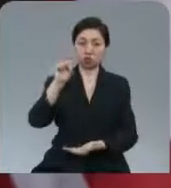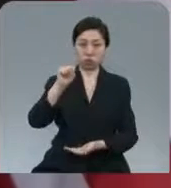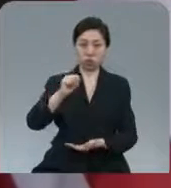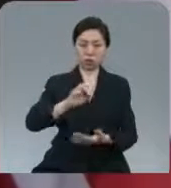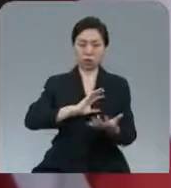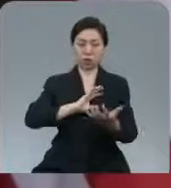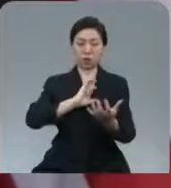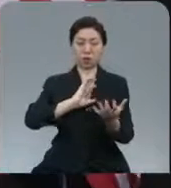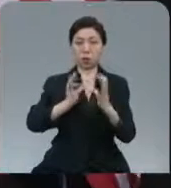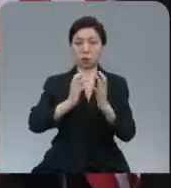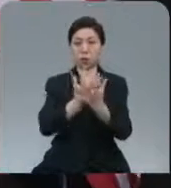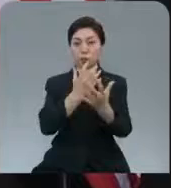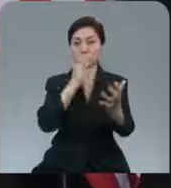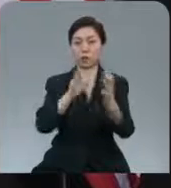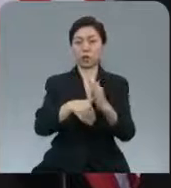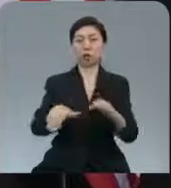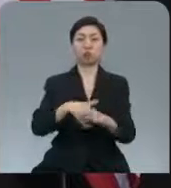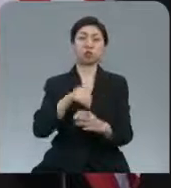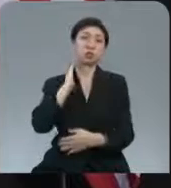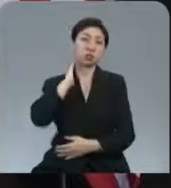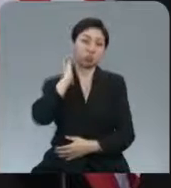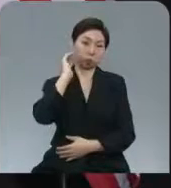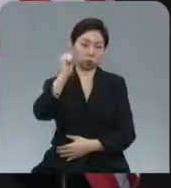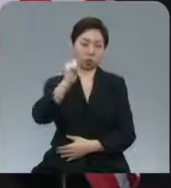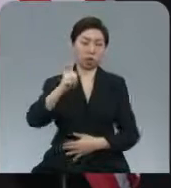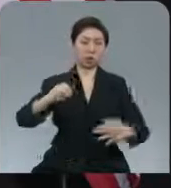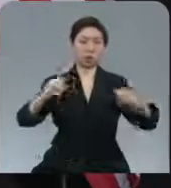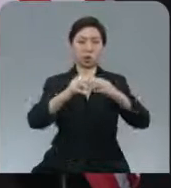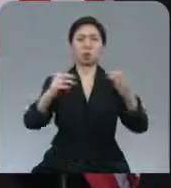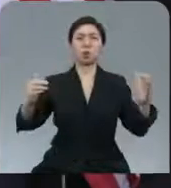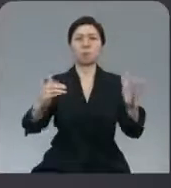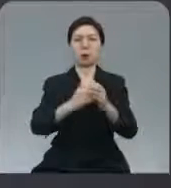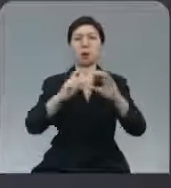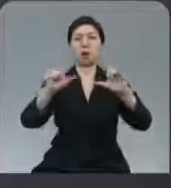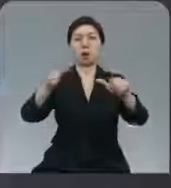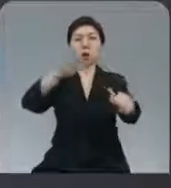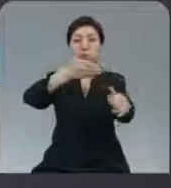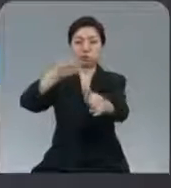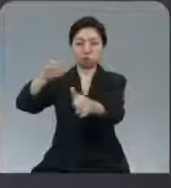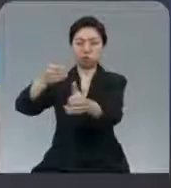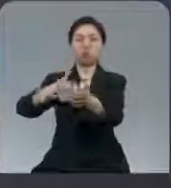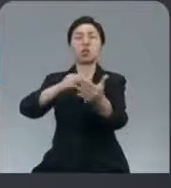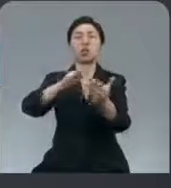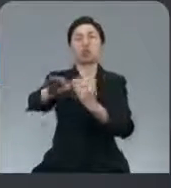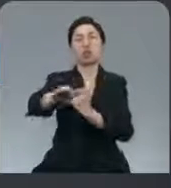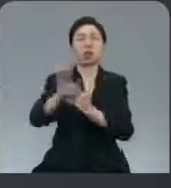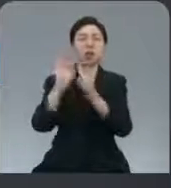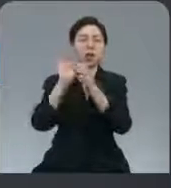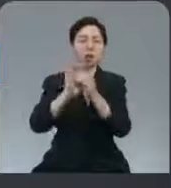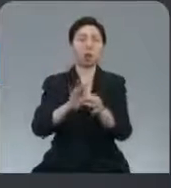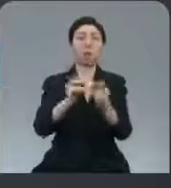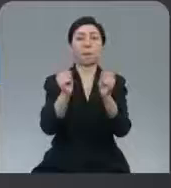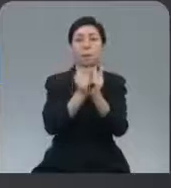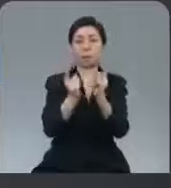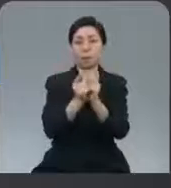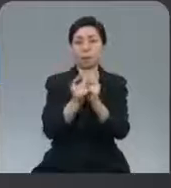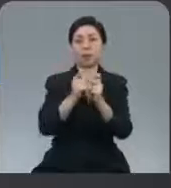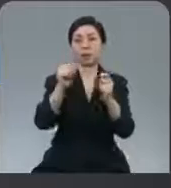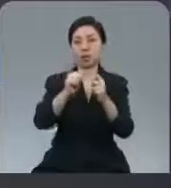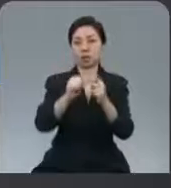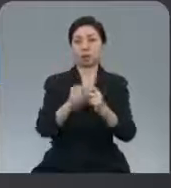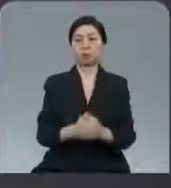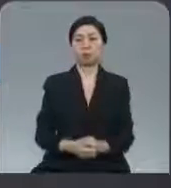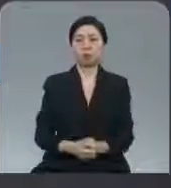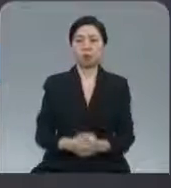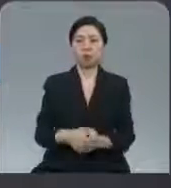Quốc và ASEAN đề xuất tuyên bố chấm dứt chiến tranh Triều Tiên tại Đại Hội đồng Liên Hợp Quốc vào tháng 9 quan chức hạt nhân hai nước đã nhóm họp 3 lần